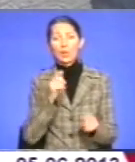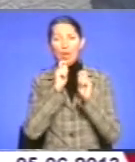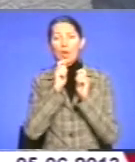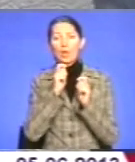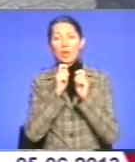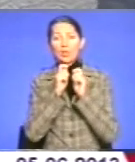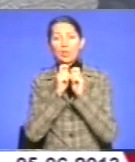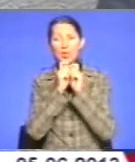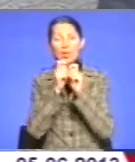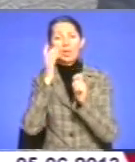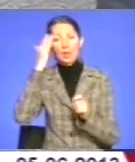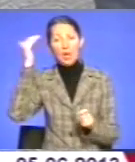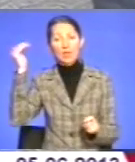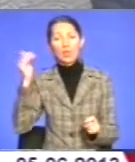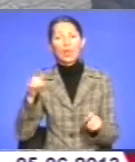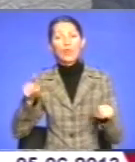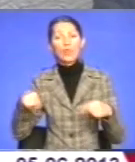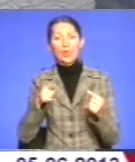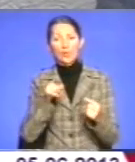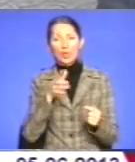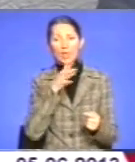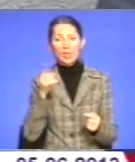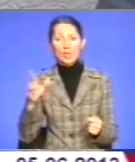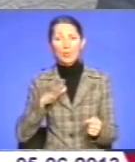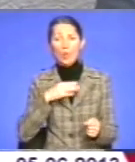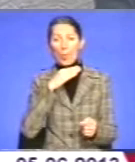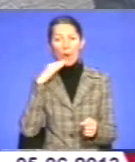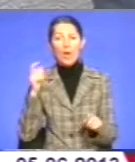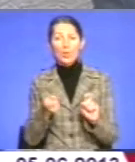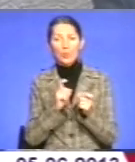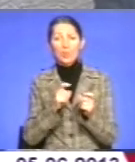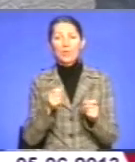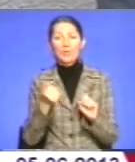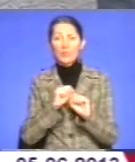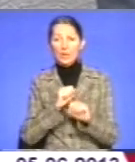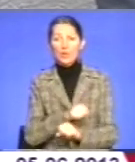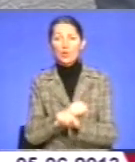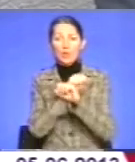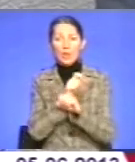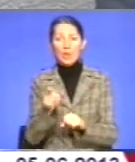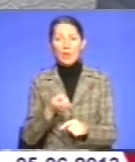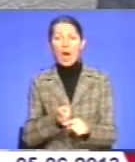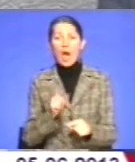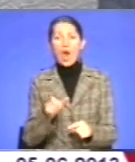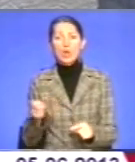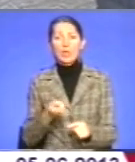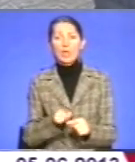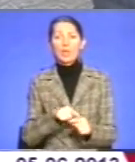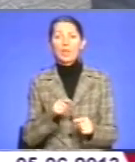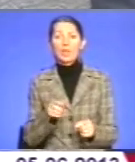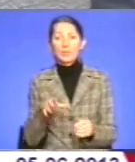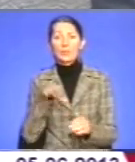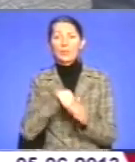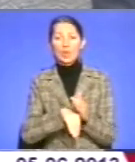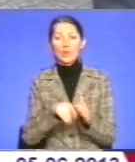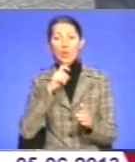час було багато борців, багато революціонерів, а людей, які утверджували українську ідею,